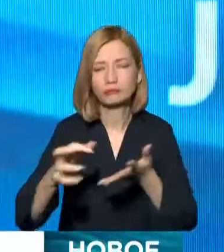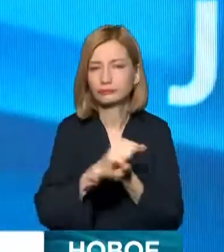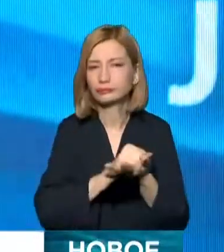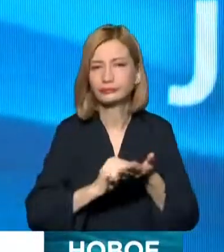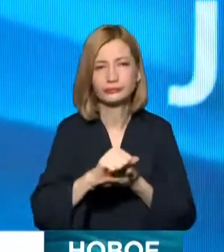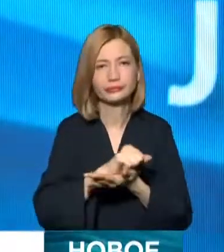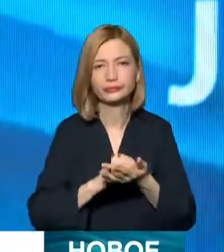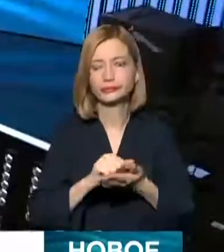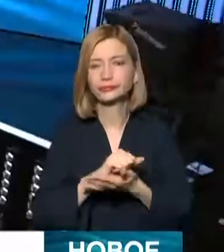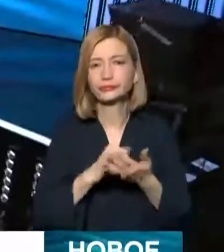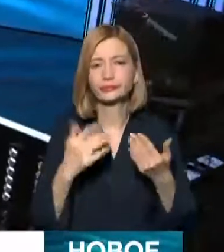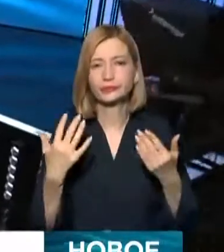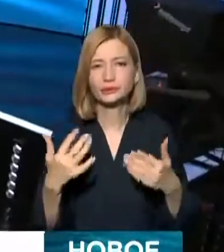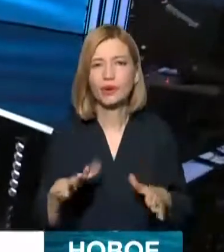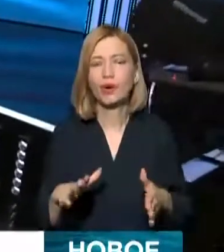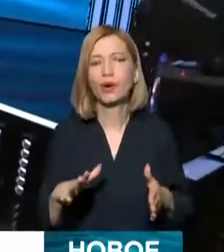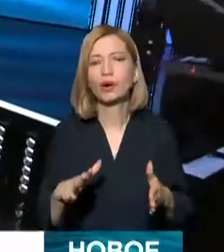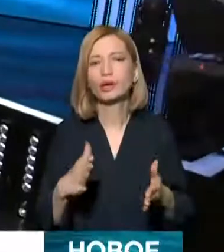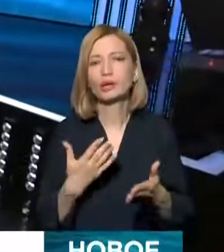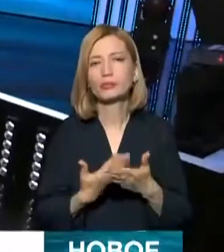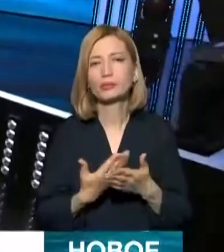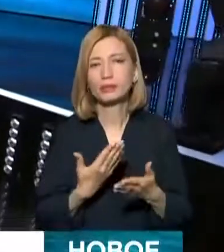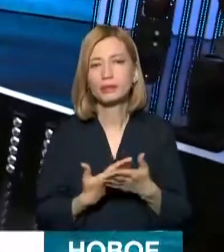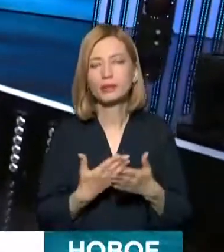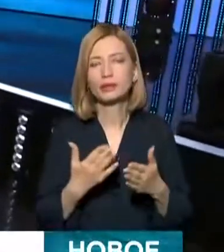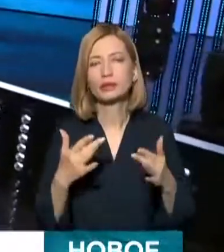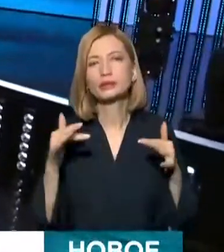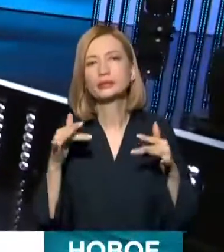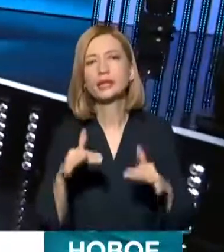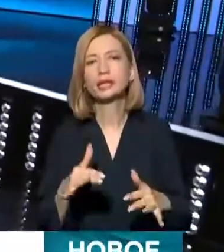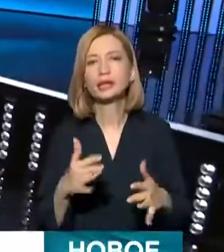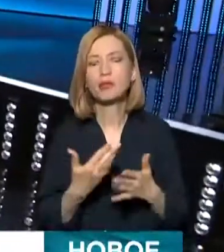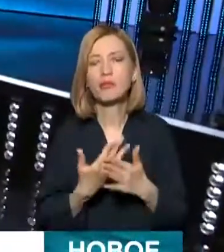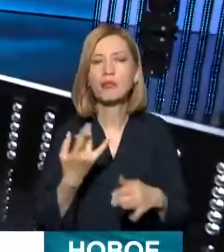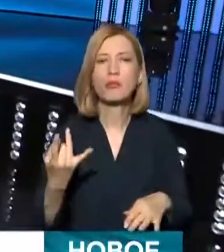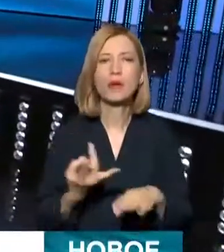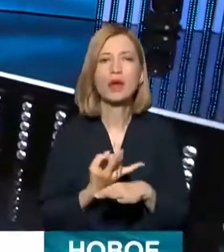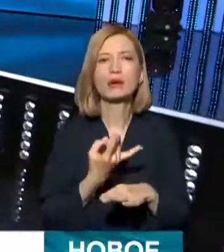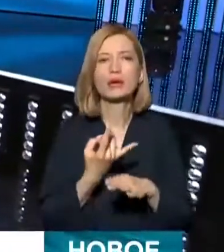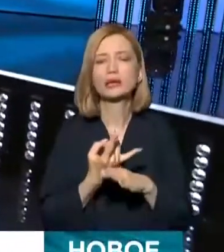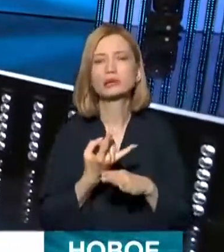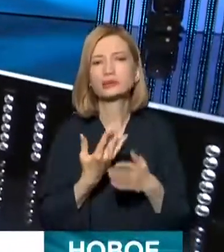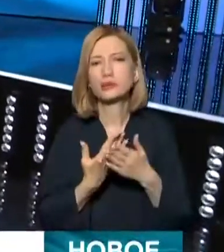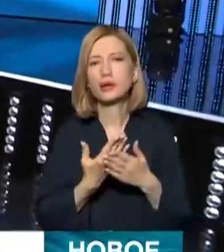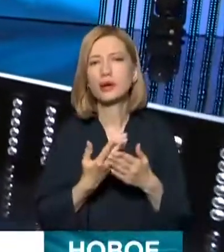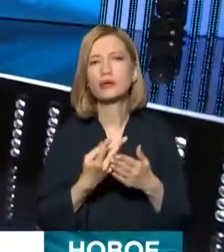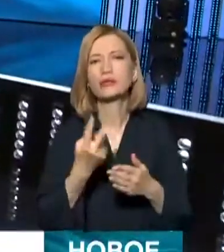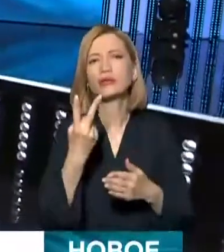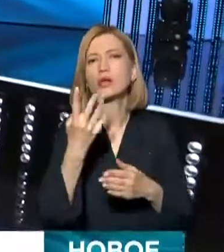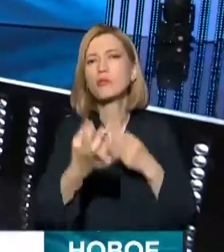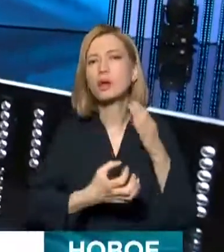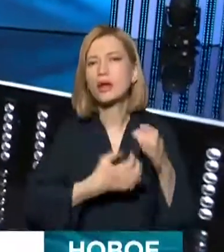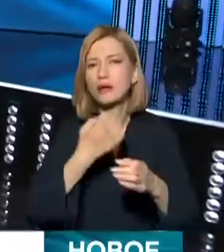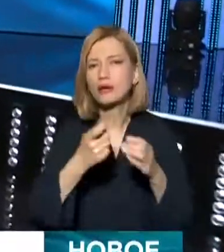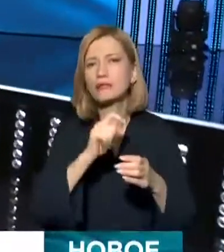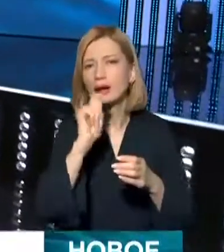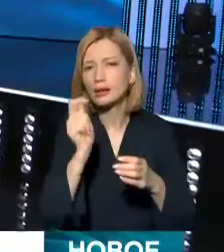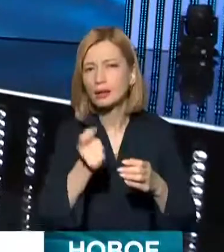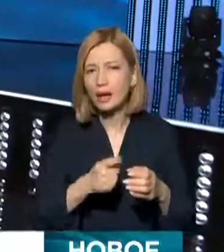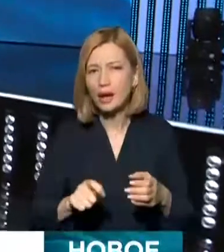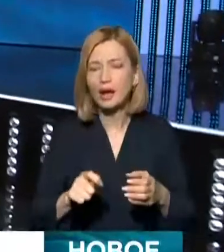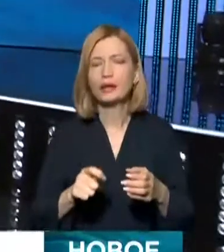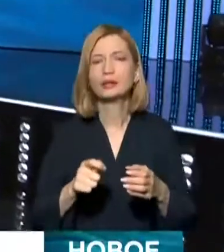из этого, дело даже не в том, что впервые, допустим, может, со Второй мировой войны Россия,